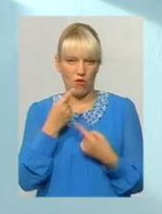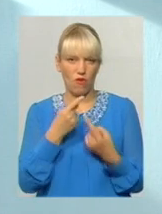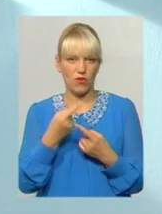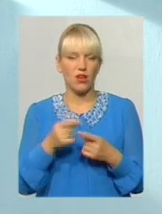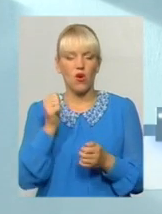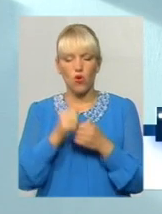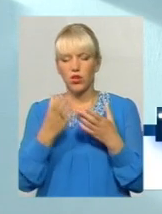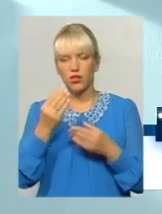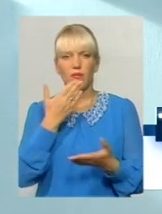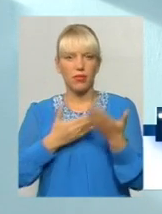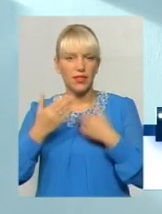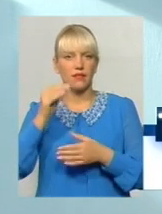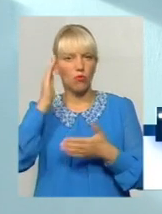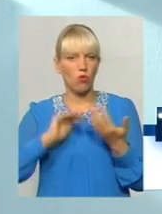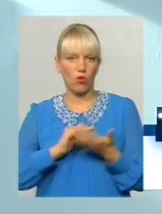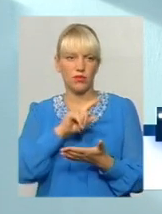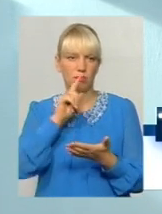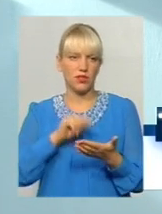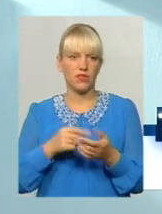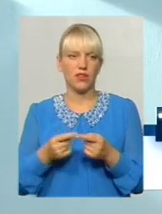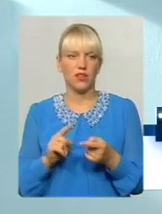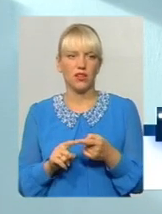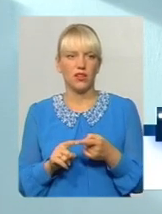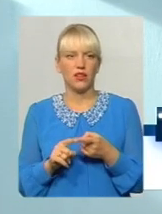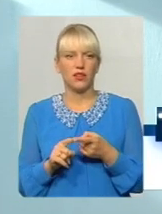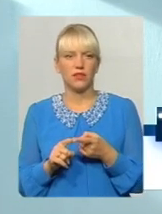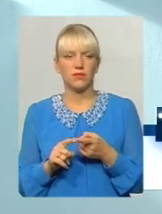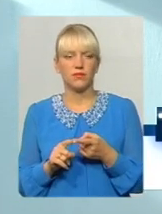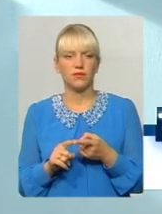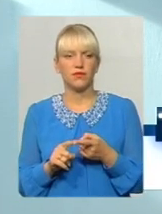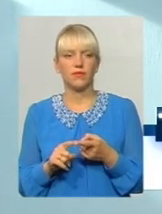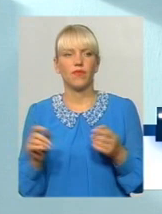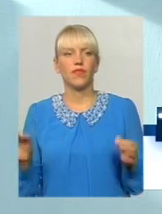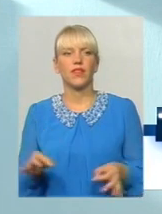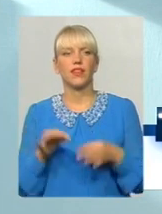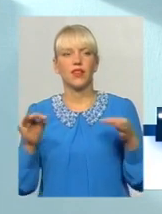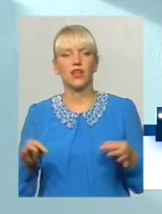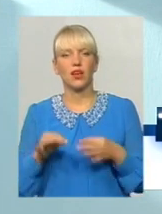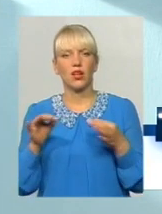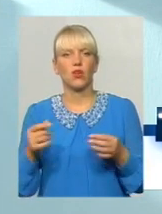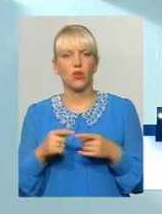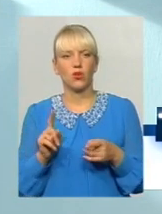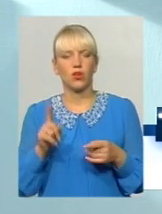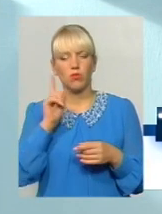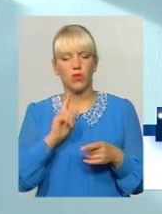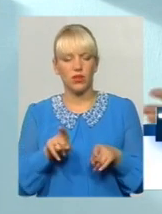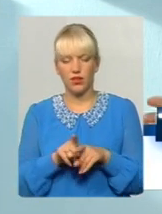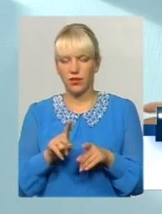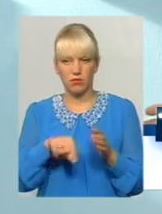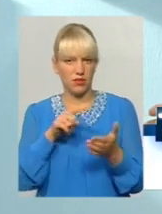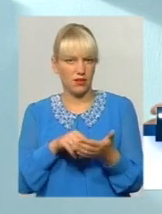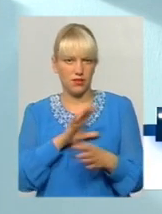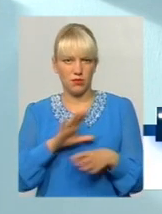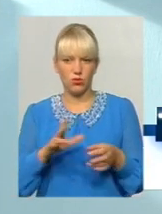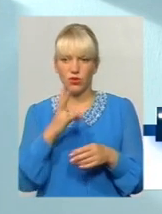І керівник Ярошевич Олександр, він говорить, що ніколи, поки таке питання не поставало, і